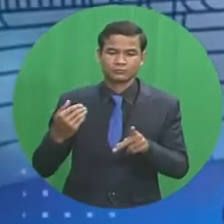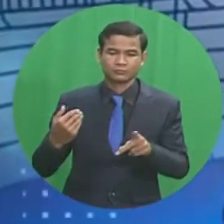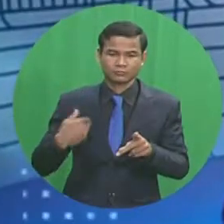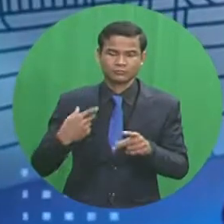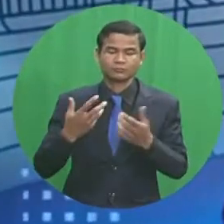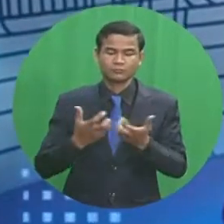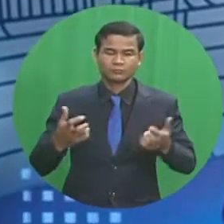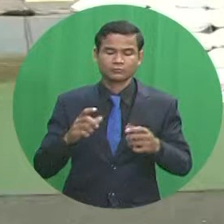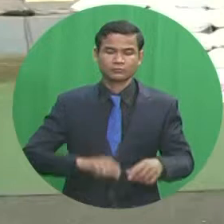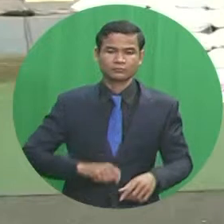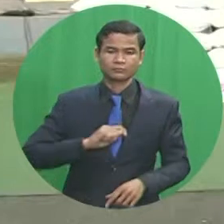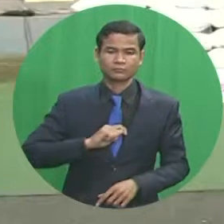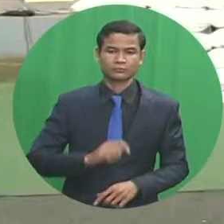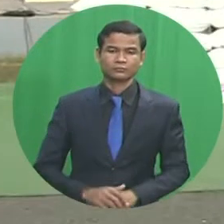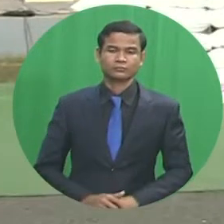ចត្តាឡីស័ក